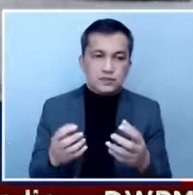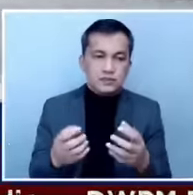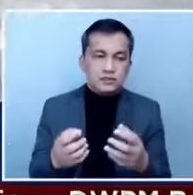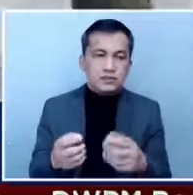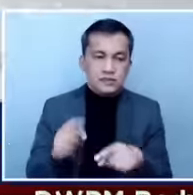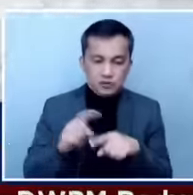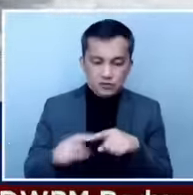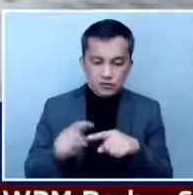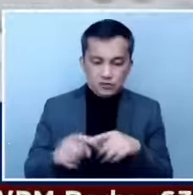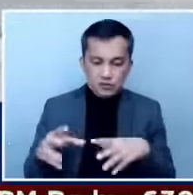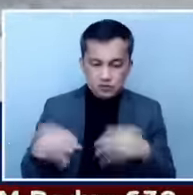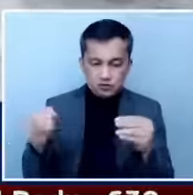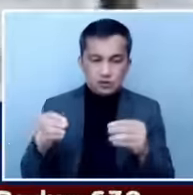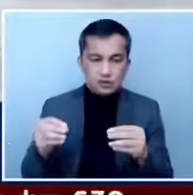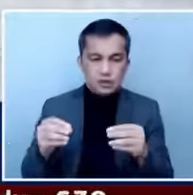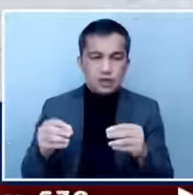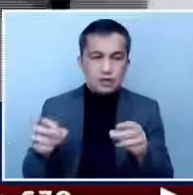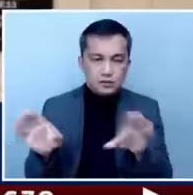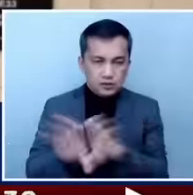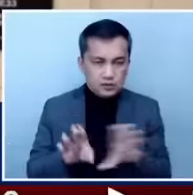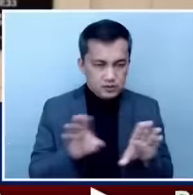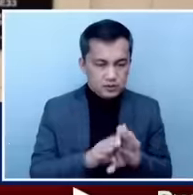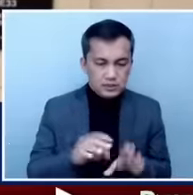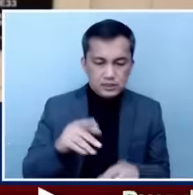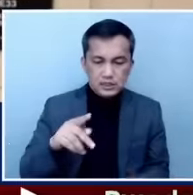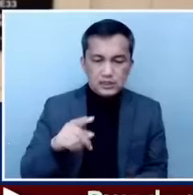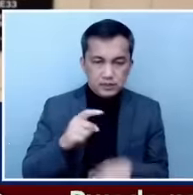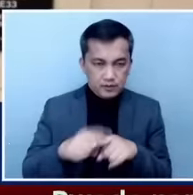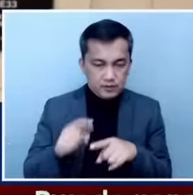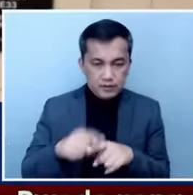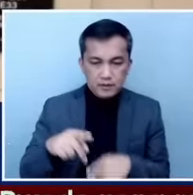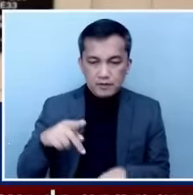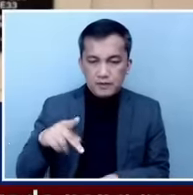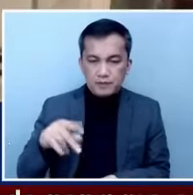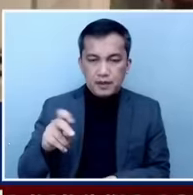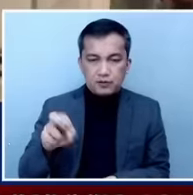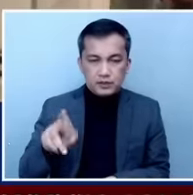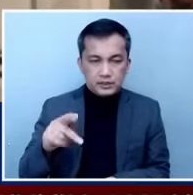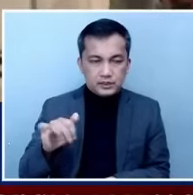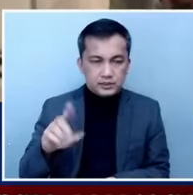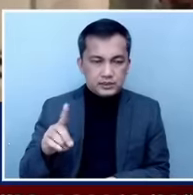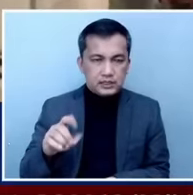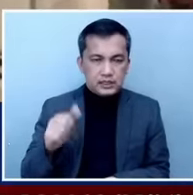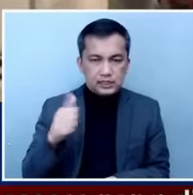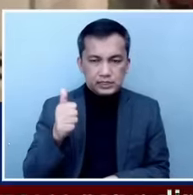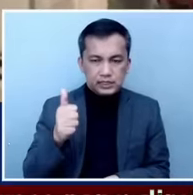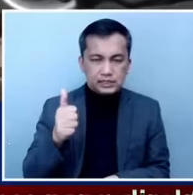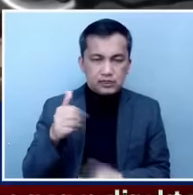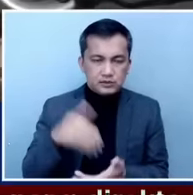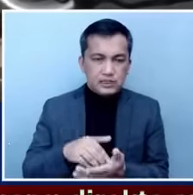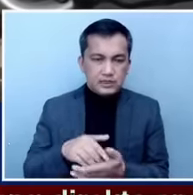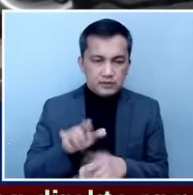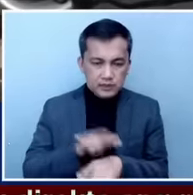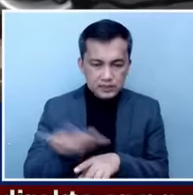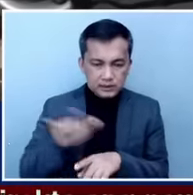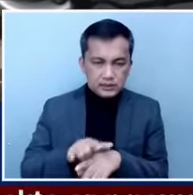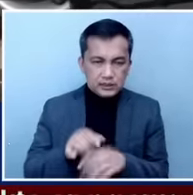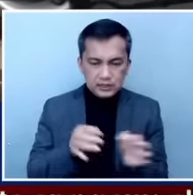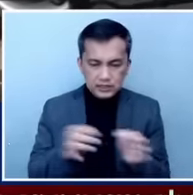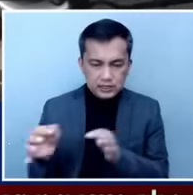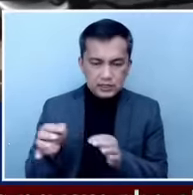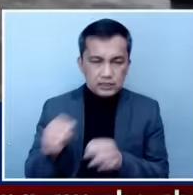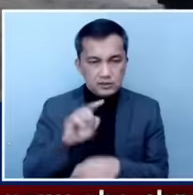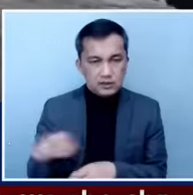kuryente sanhi ng pag-shutdown ng mga power grid. Mahigit 10,000 flights naman ang na-delay o nakansela sa mga